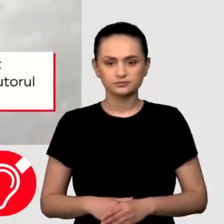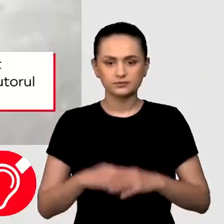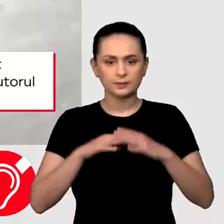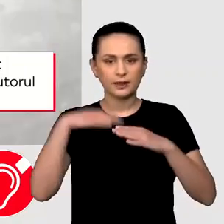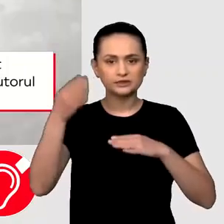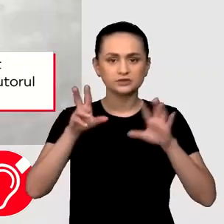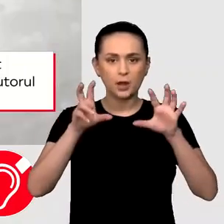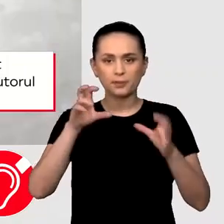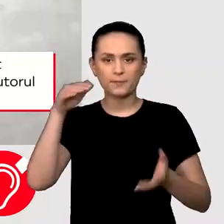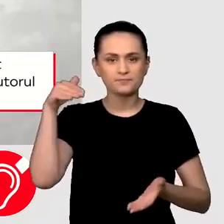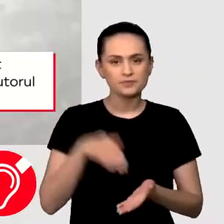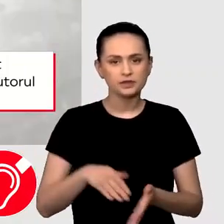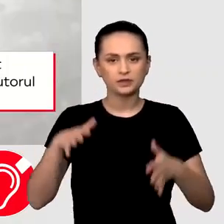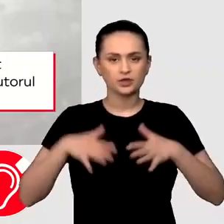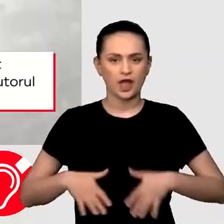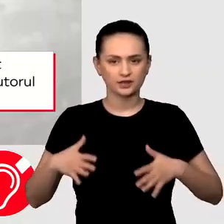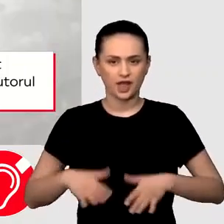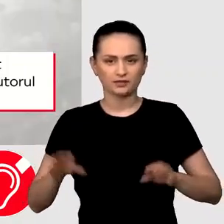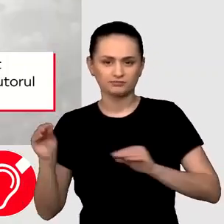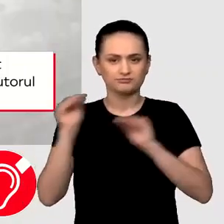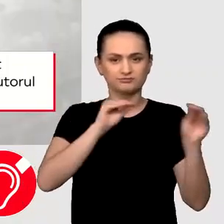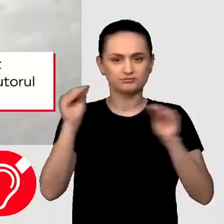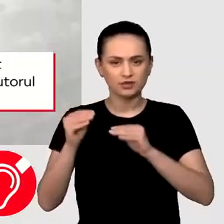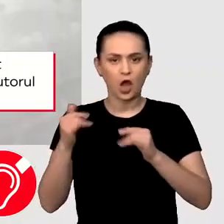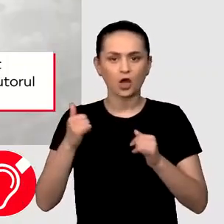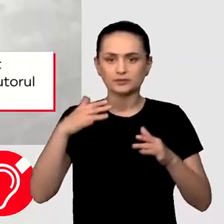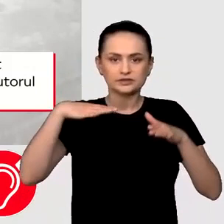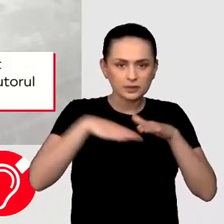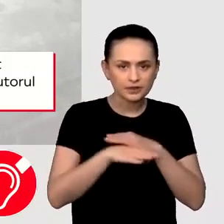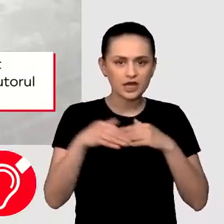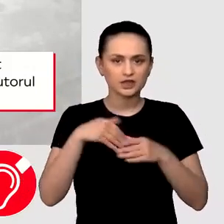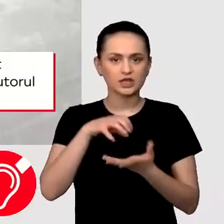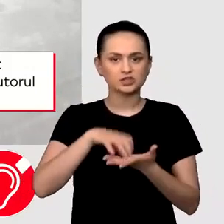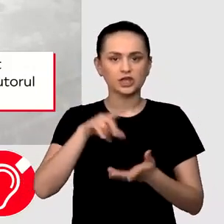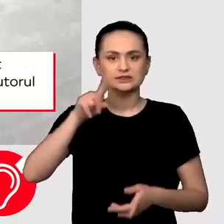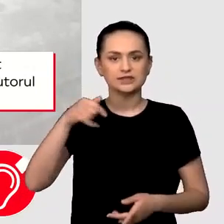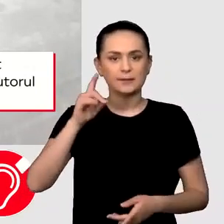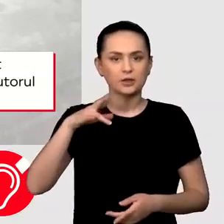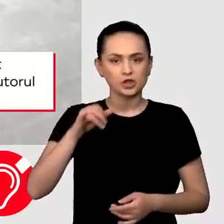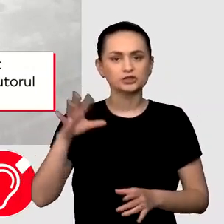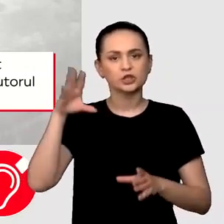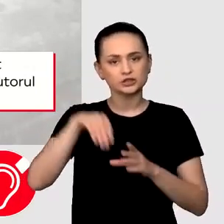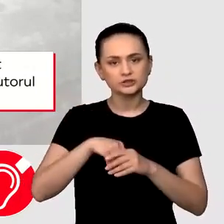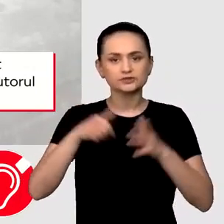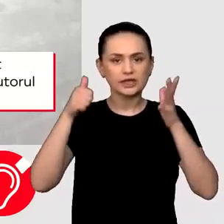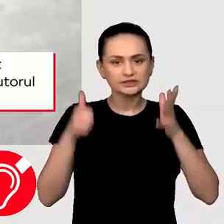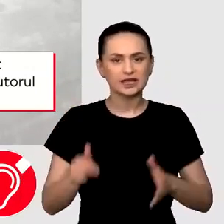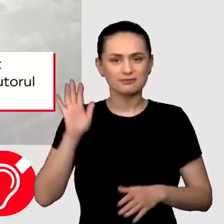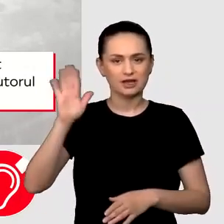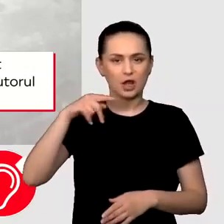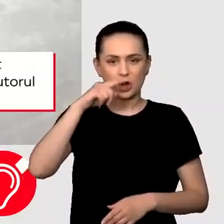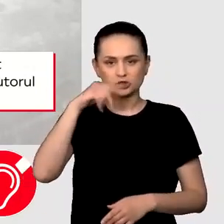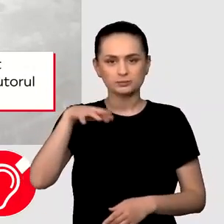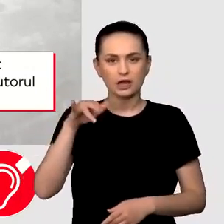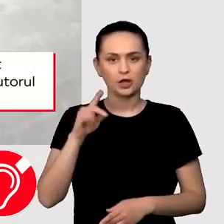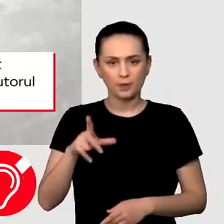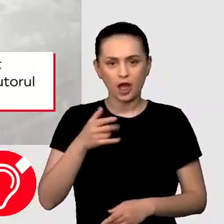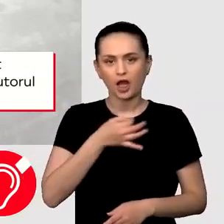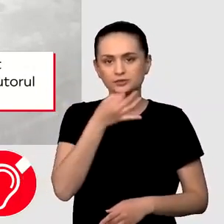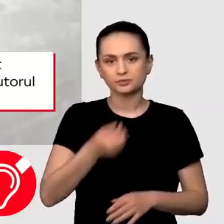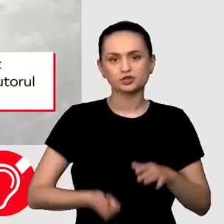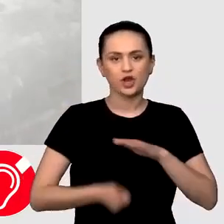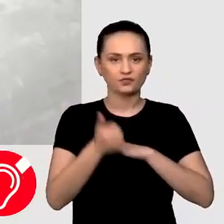Peste 80.000 de ucraineni strămutați se adopostesc în regiunea Zaporoge, inclusiv 6.000 de rezidenți ai Mariupolului, a declarat șeful